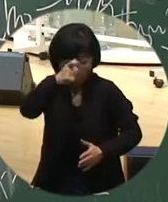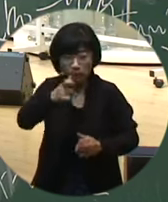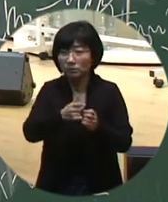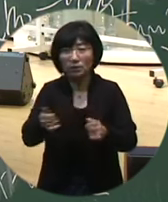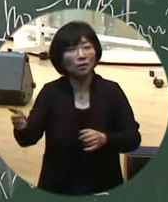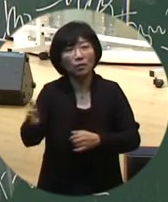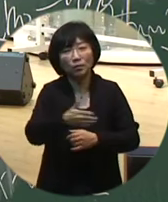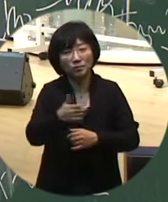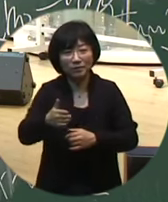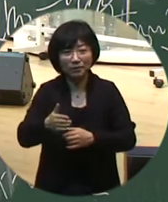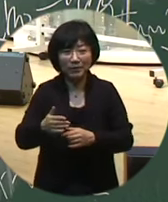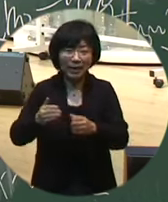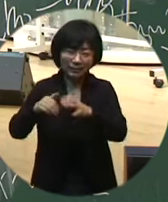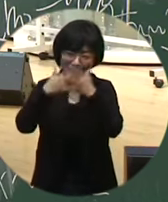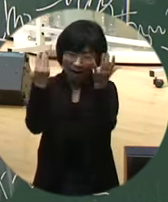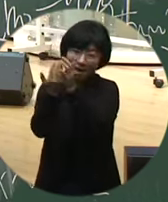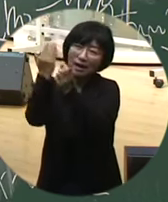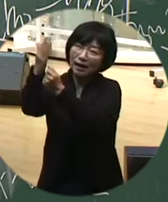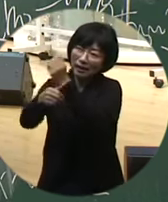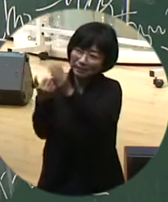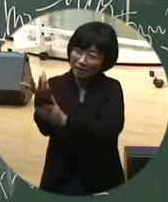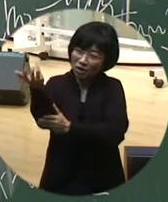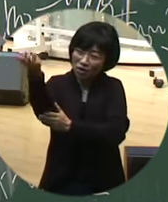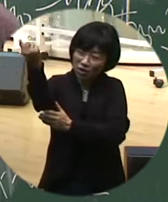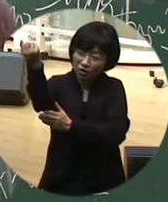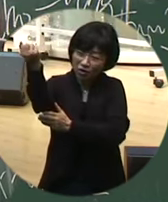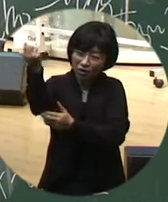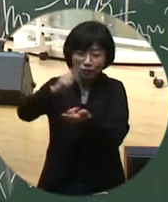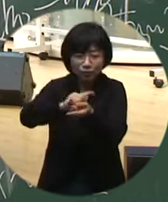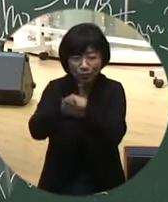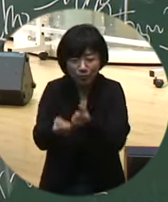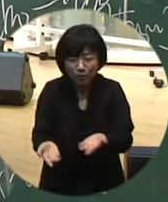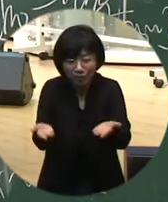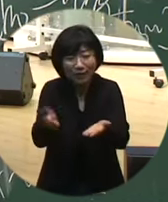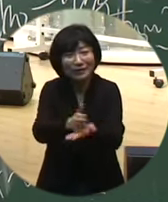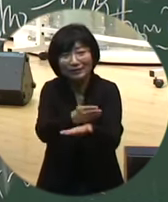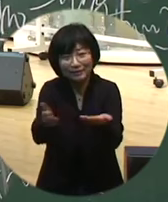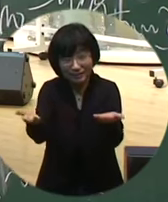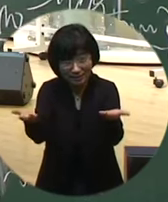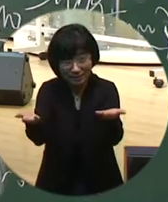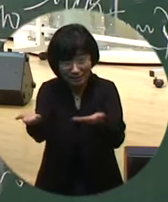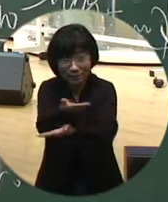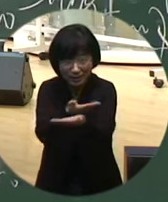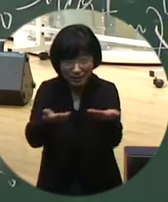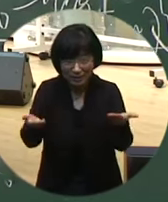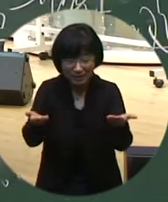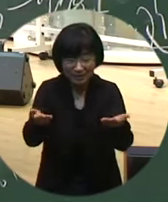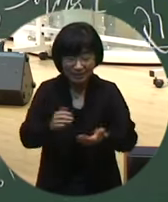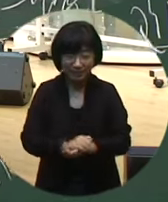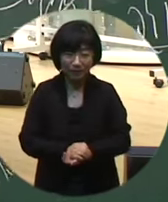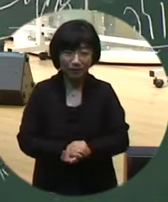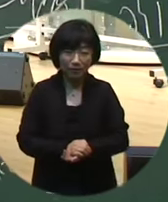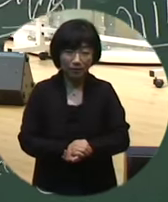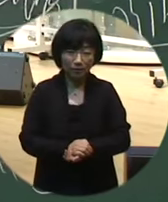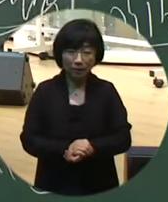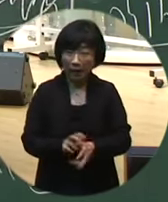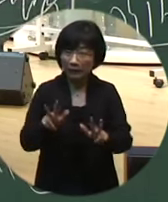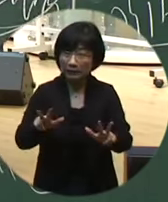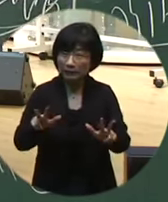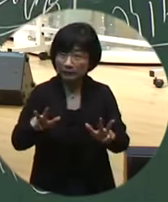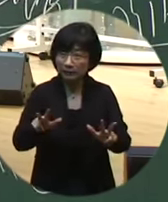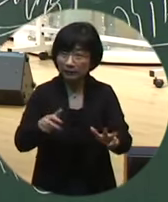things belong to them. 다 하나님께. They all confessed it all belongs to God. 지금 당장 내려란 말입니까? Does that mean that we need to give it to God right away? 아니, 갖고 계세요. Keep